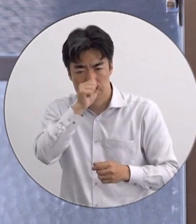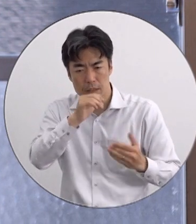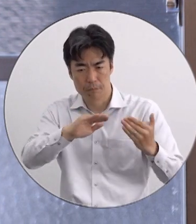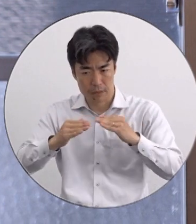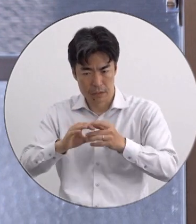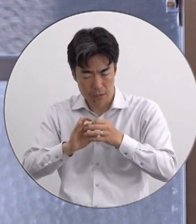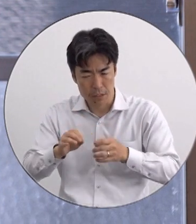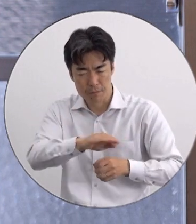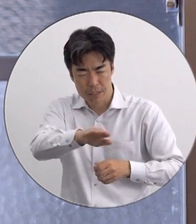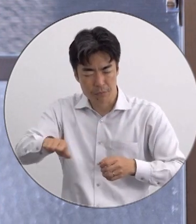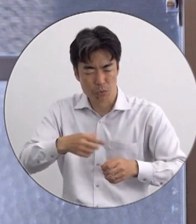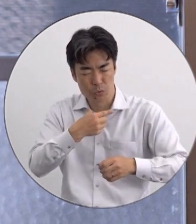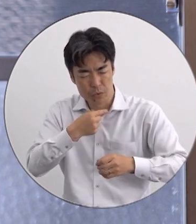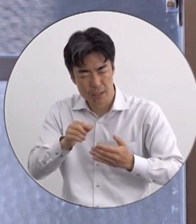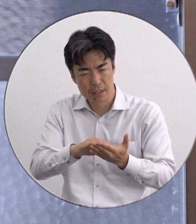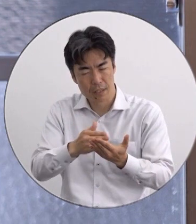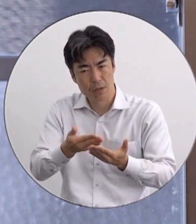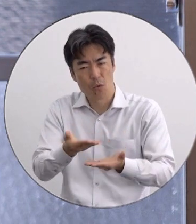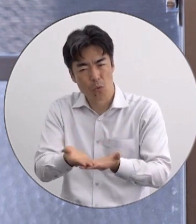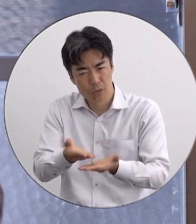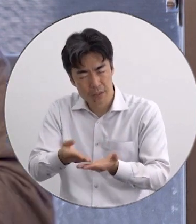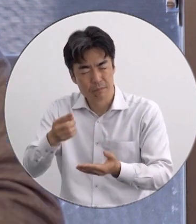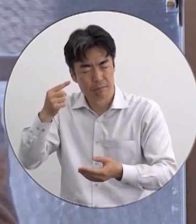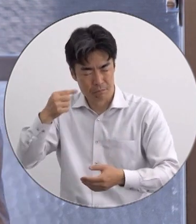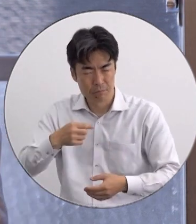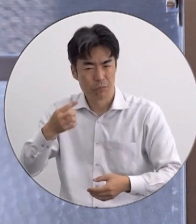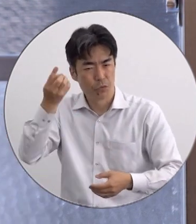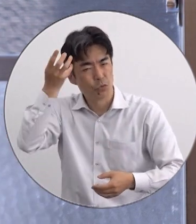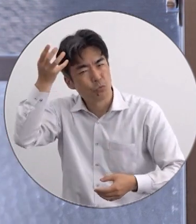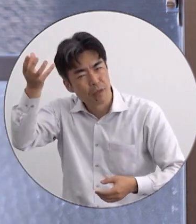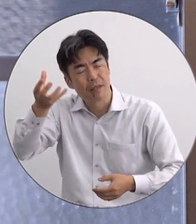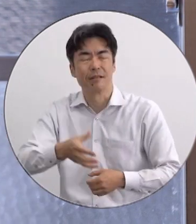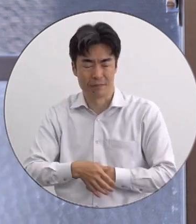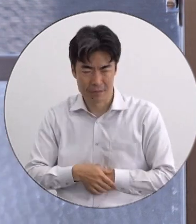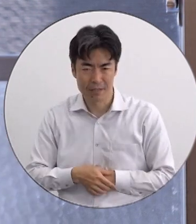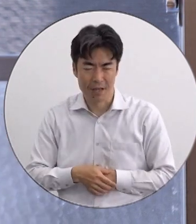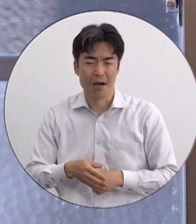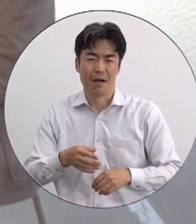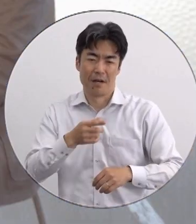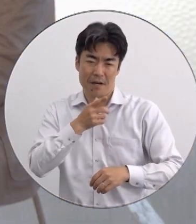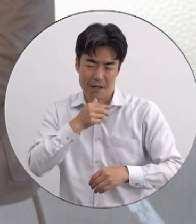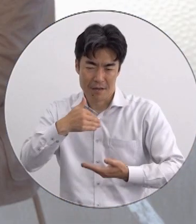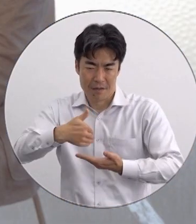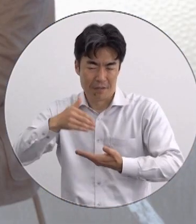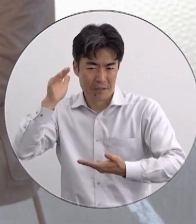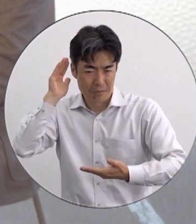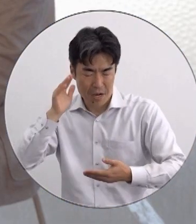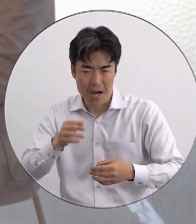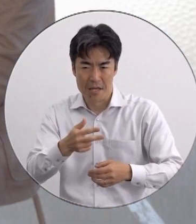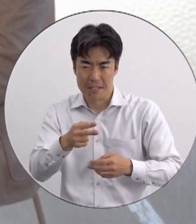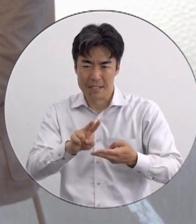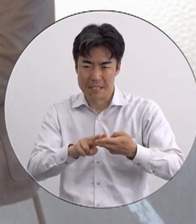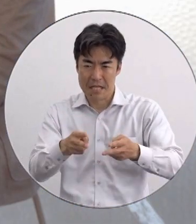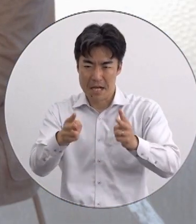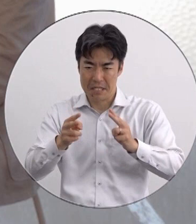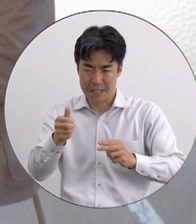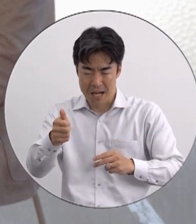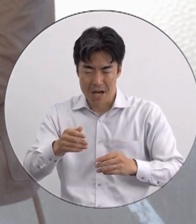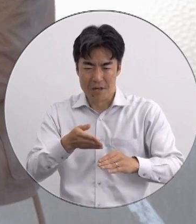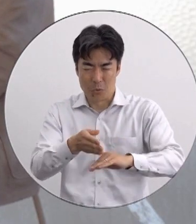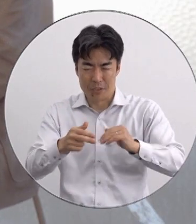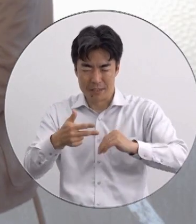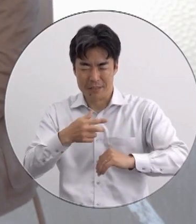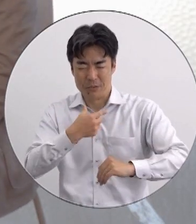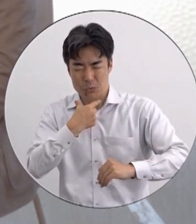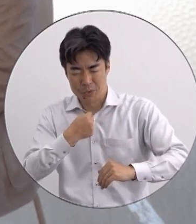しいなっていうのが、夢といえば夢ですね。 ありがとうございます。伊橋さんの越谷市に対する好きの気